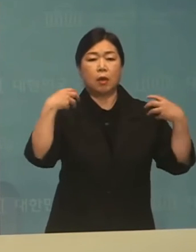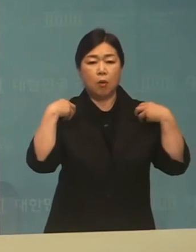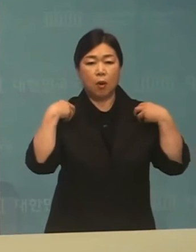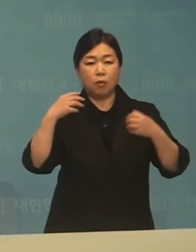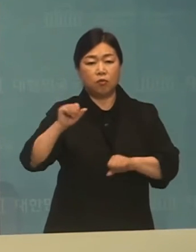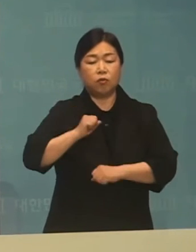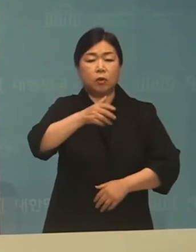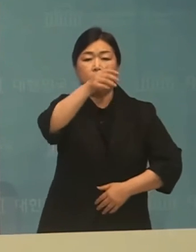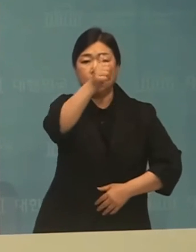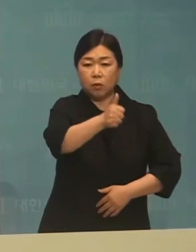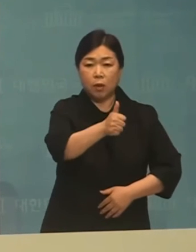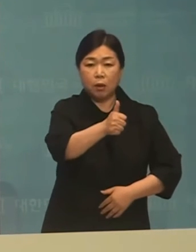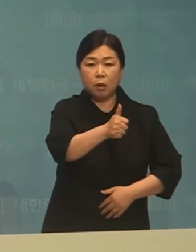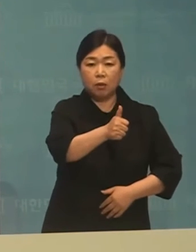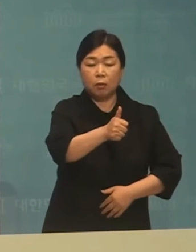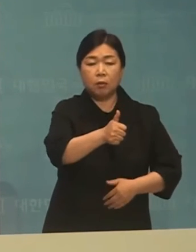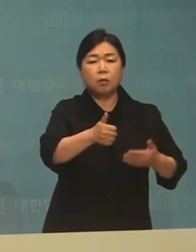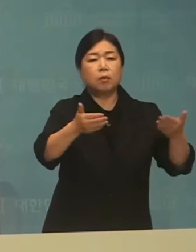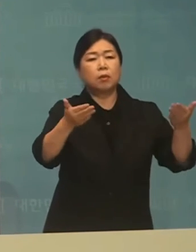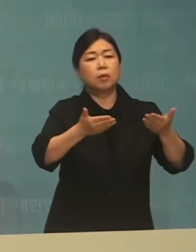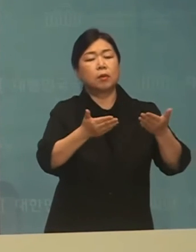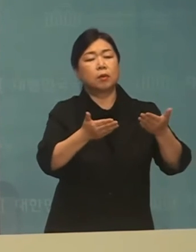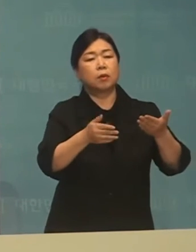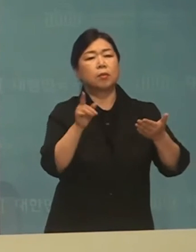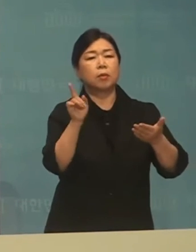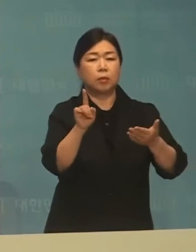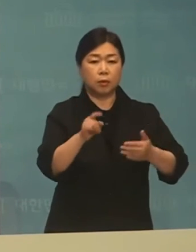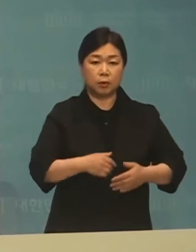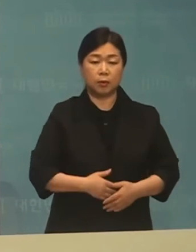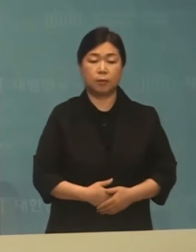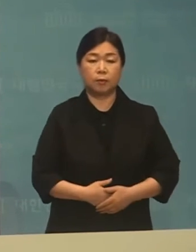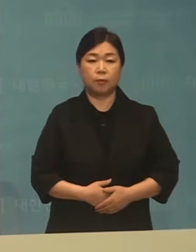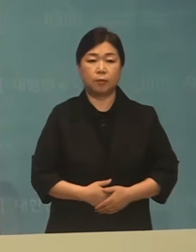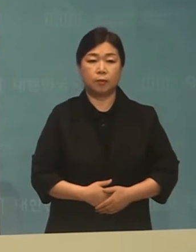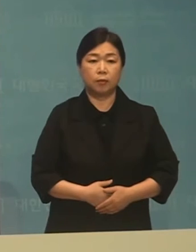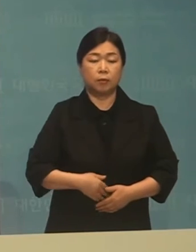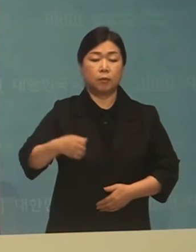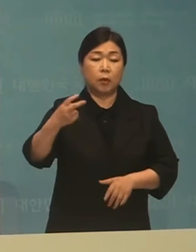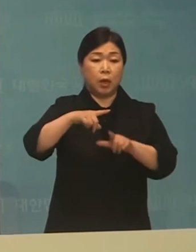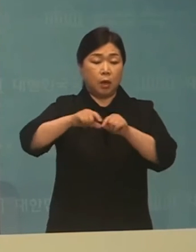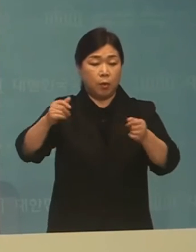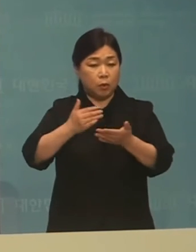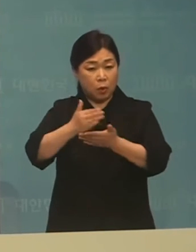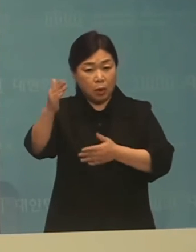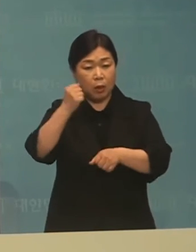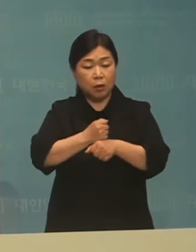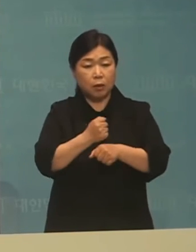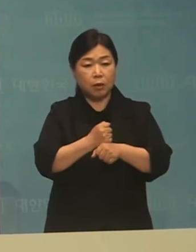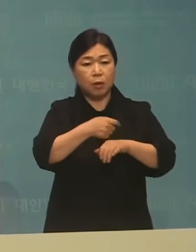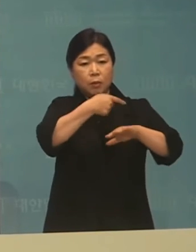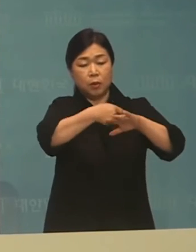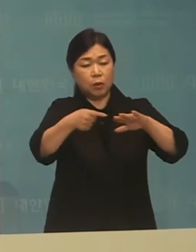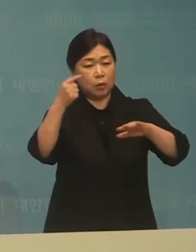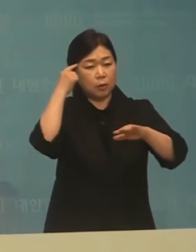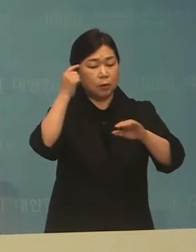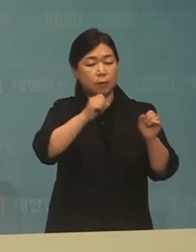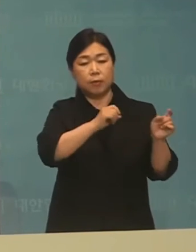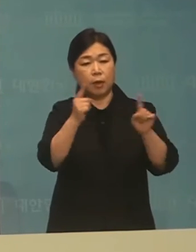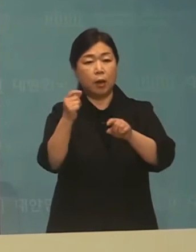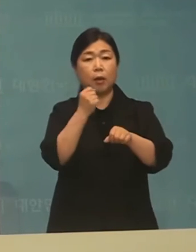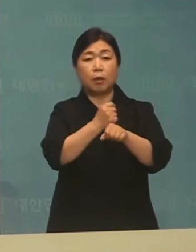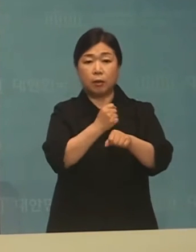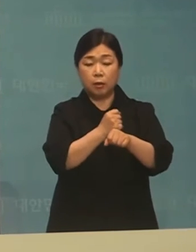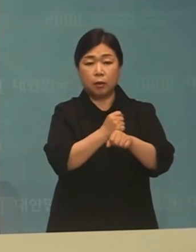육군 참모총장이 되는 나라는 아닙니다. 또한 친일 청산으로 민족 종기를 바로 세운